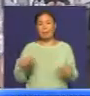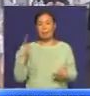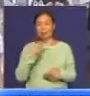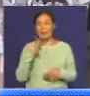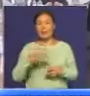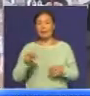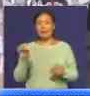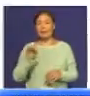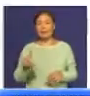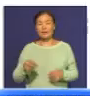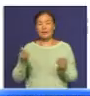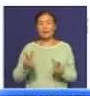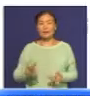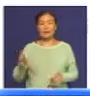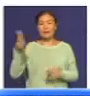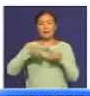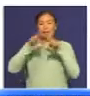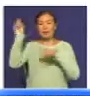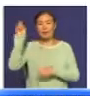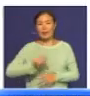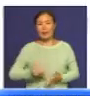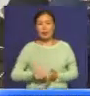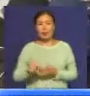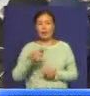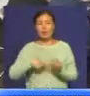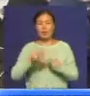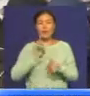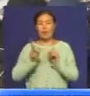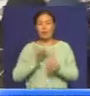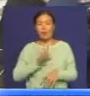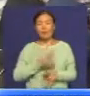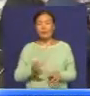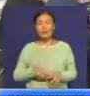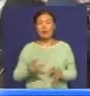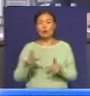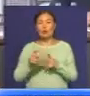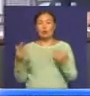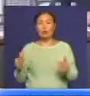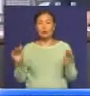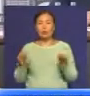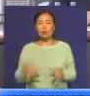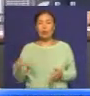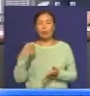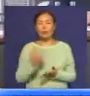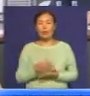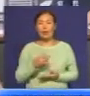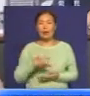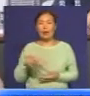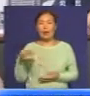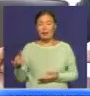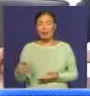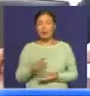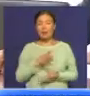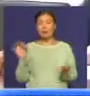Астаны специально приехали в регион, чтобы принять участие в бизнес-форуме. С приветственным словом выступил аким области Ерл Тугжанов.